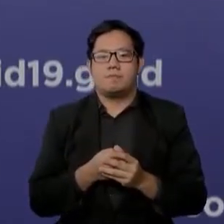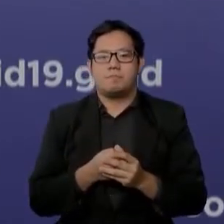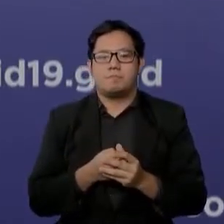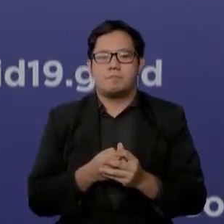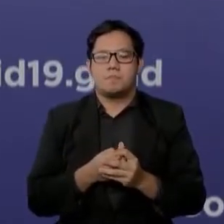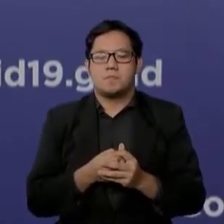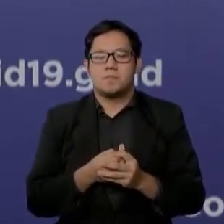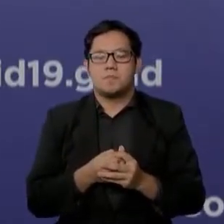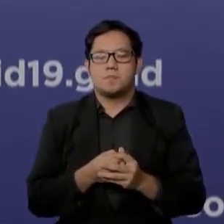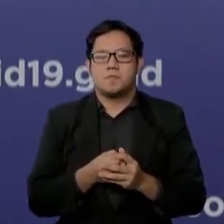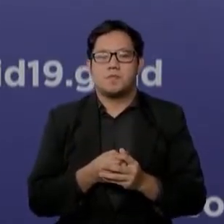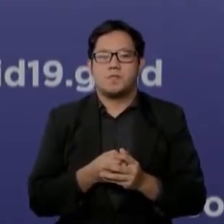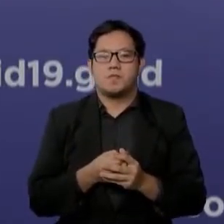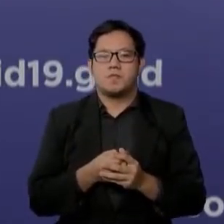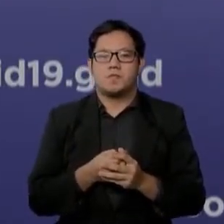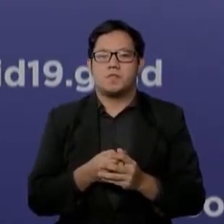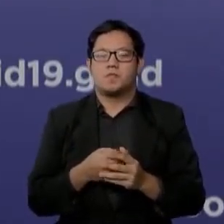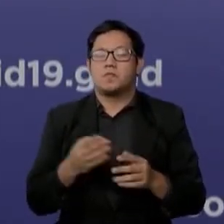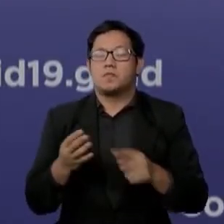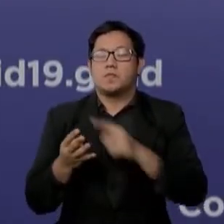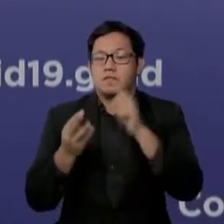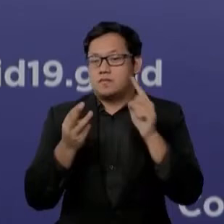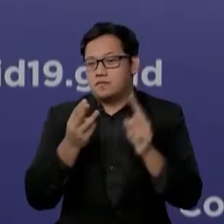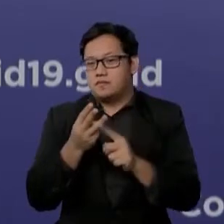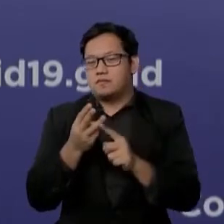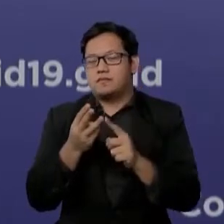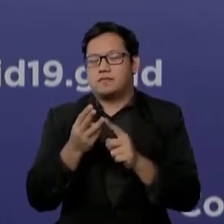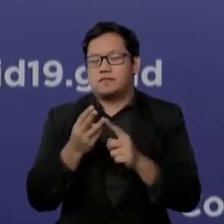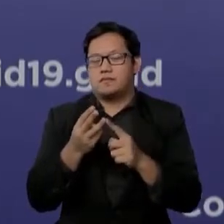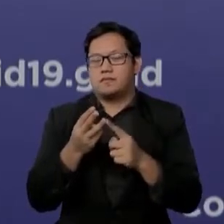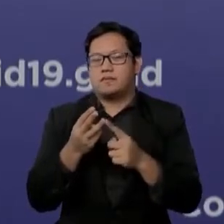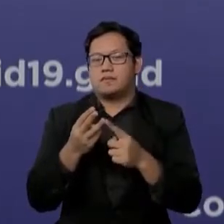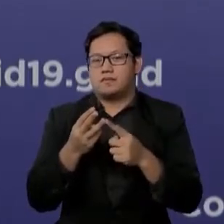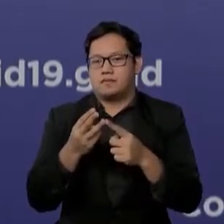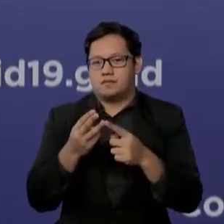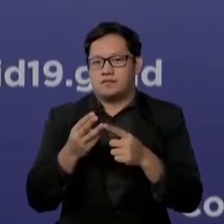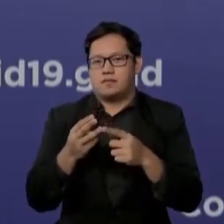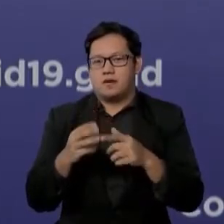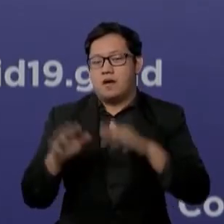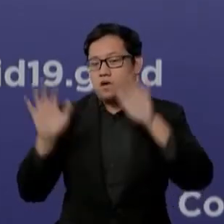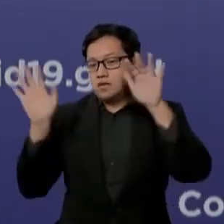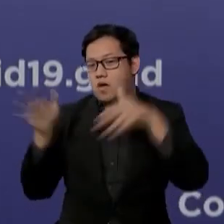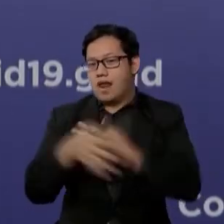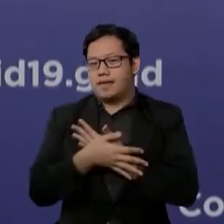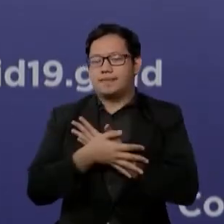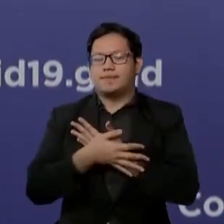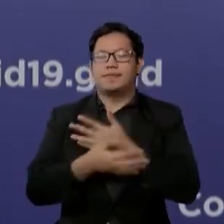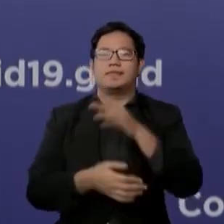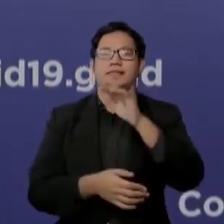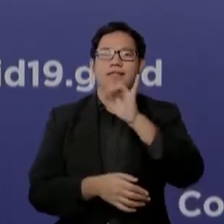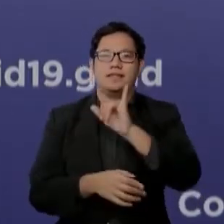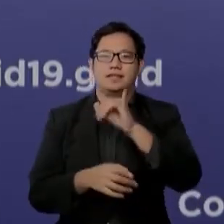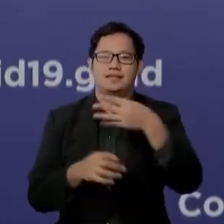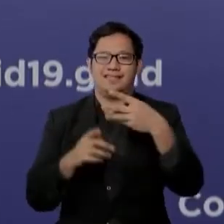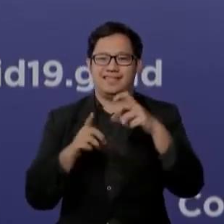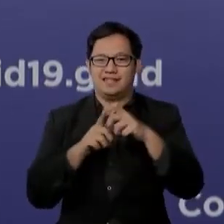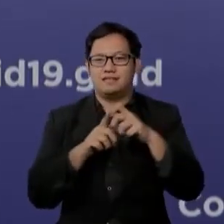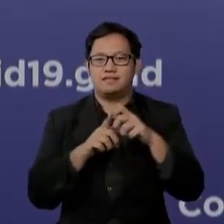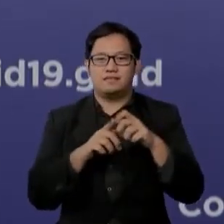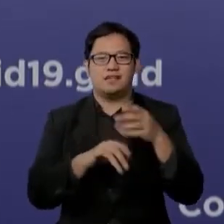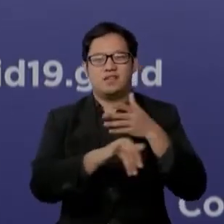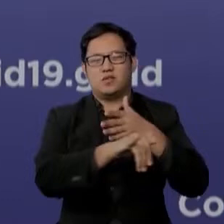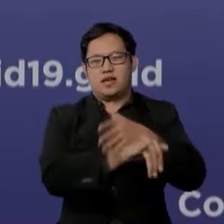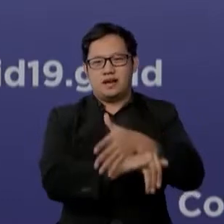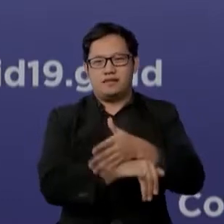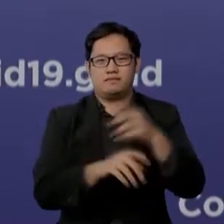juga keselamatan yang berikutnya pelaksanaan salat Idul Adha tanggal 10 zulhij